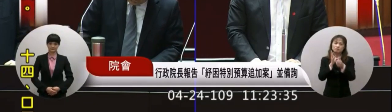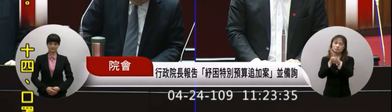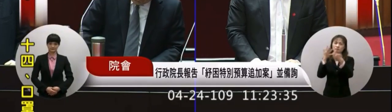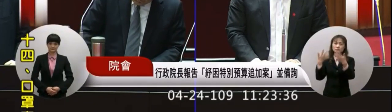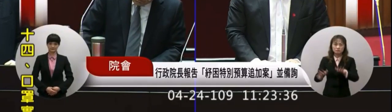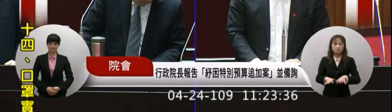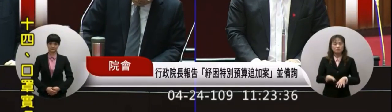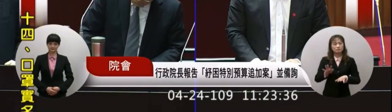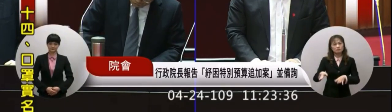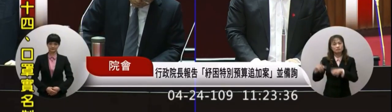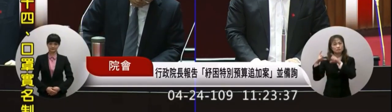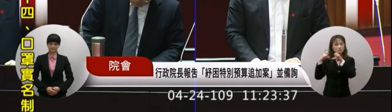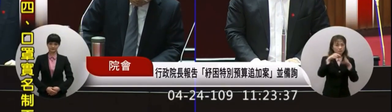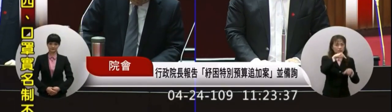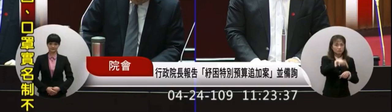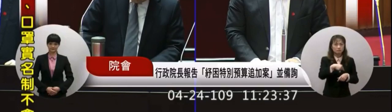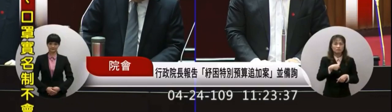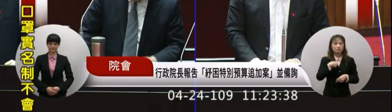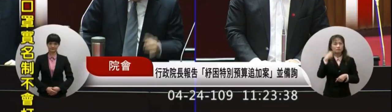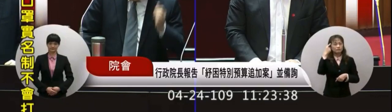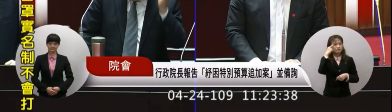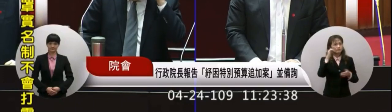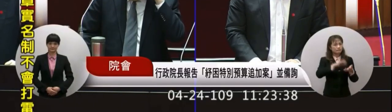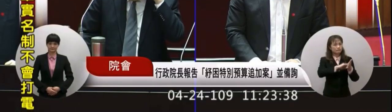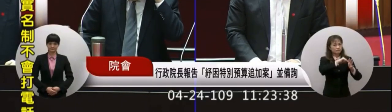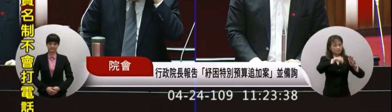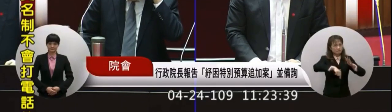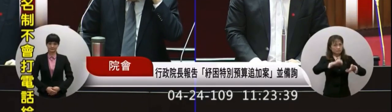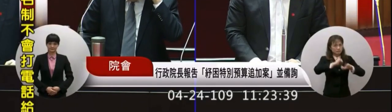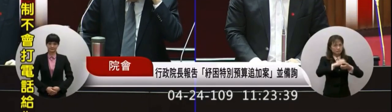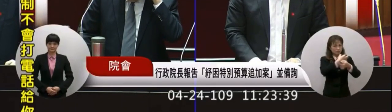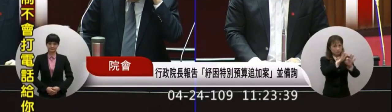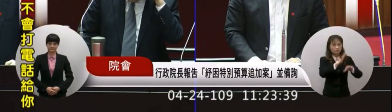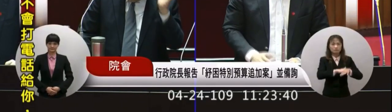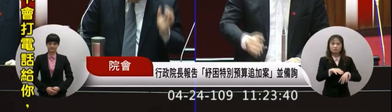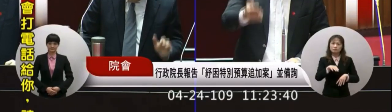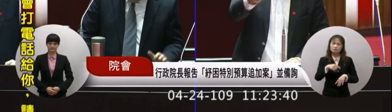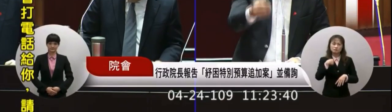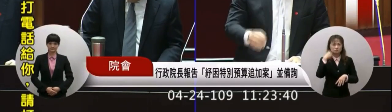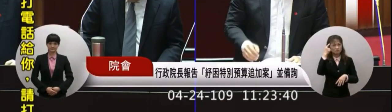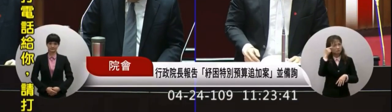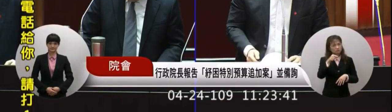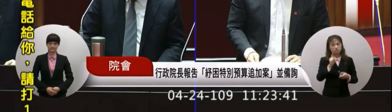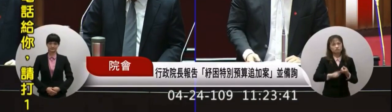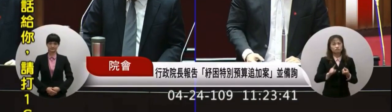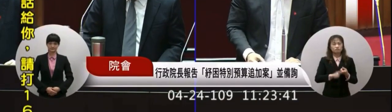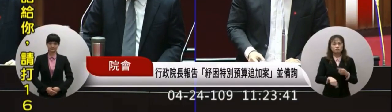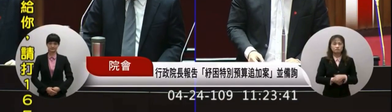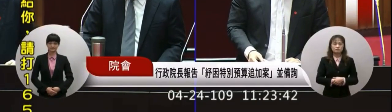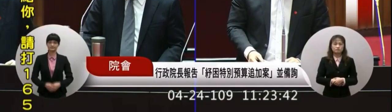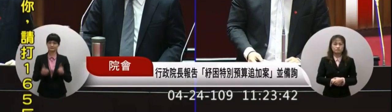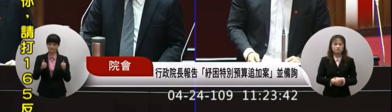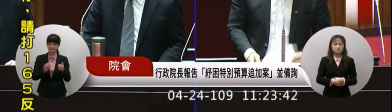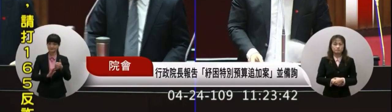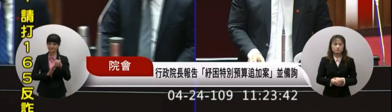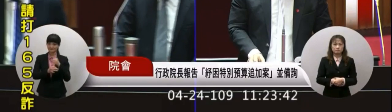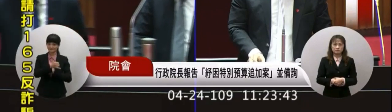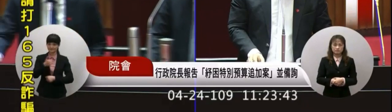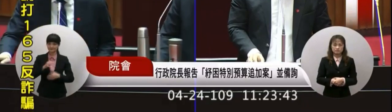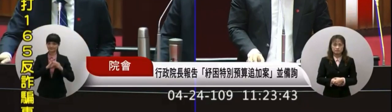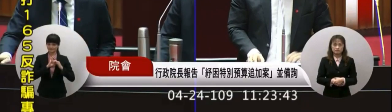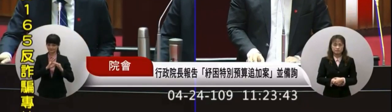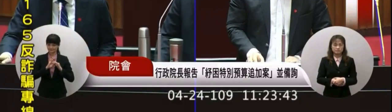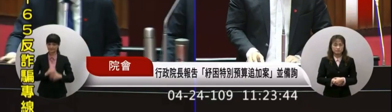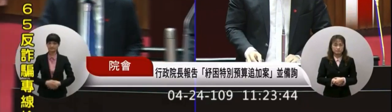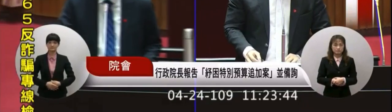讲，咱认为病医拢会发，那我想这毋是一个行政的做法，那我想请教。 多谢委员关心嘛，